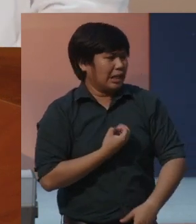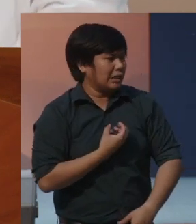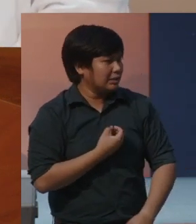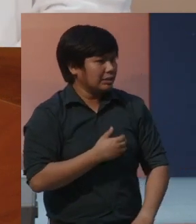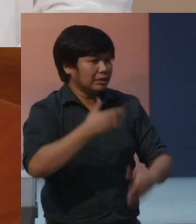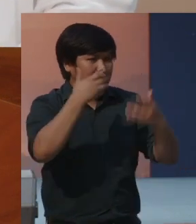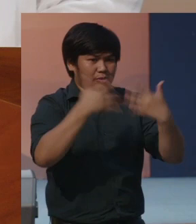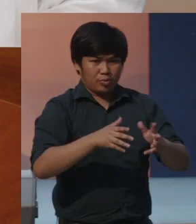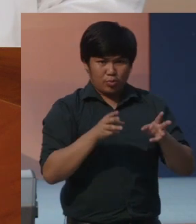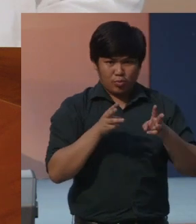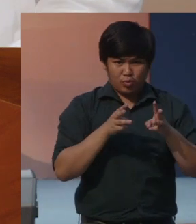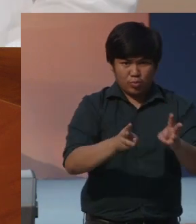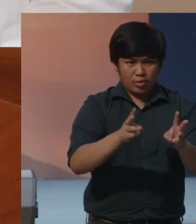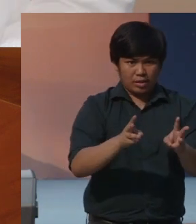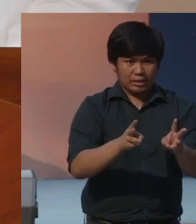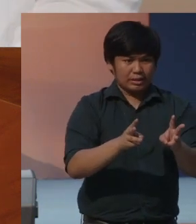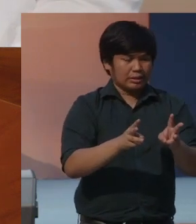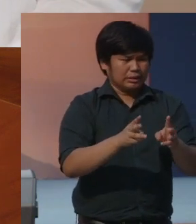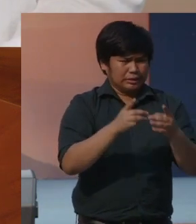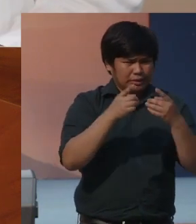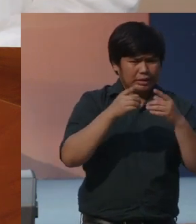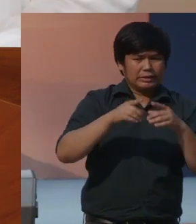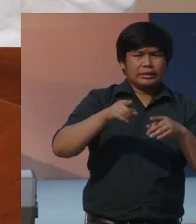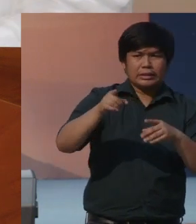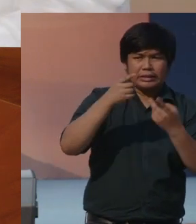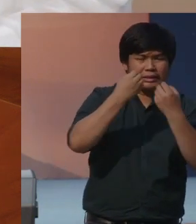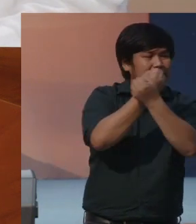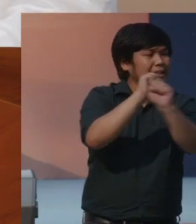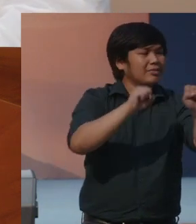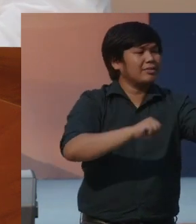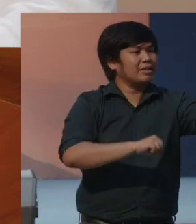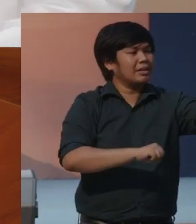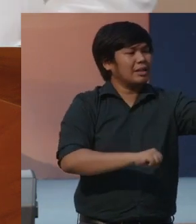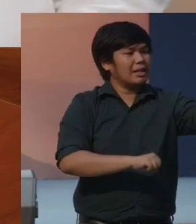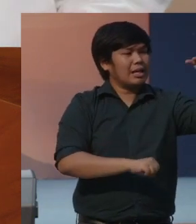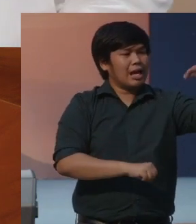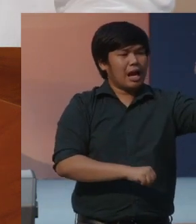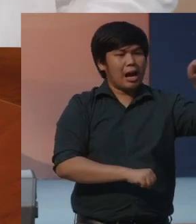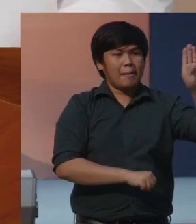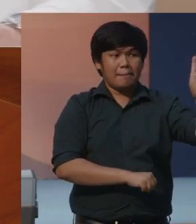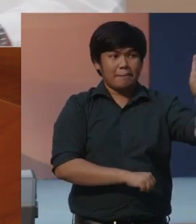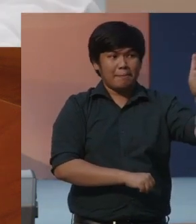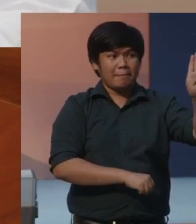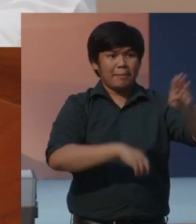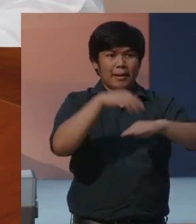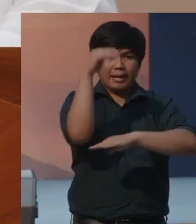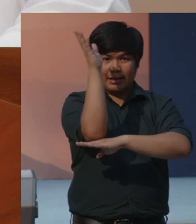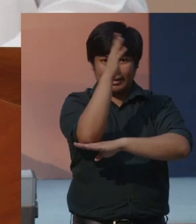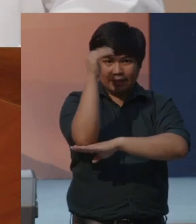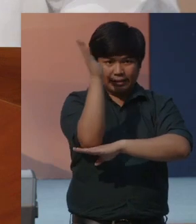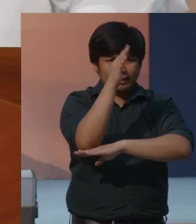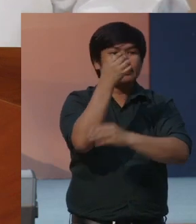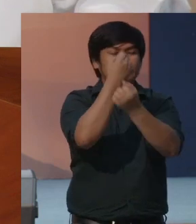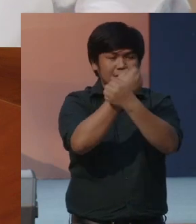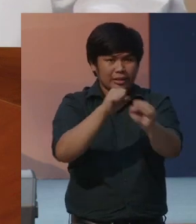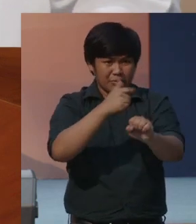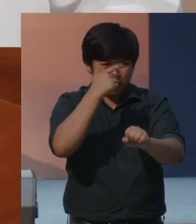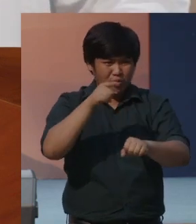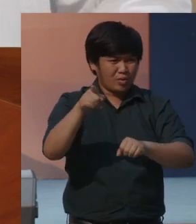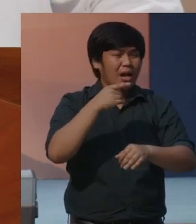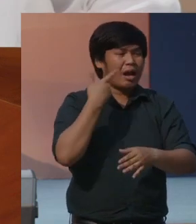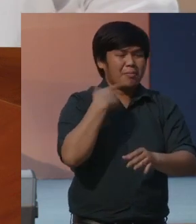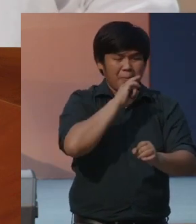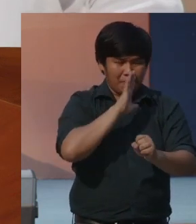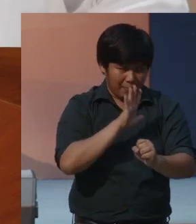ganong paraan, na kanilang nailigtas si Rahab, na siyang naging kasama sa pedigree ng ating